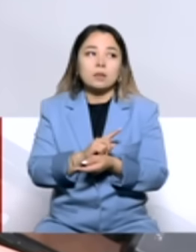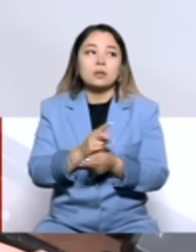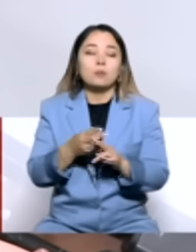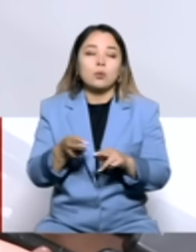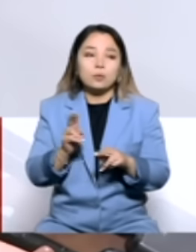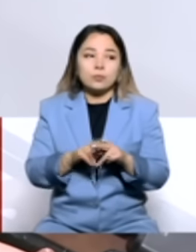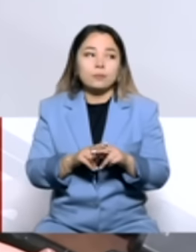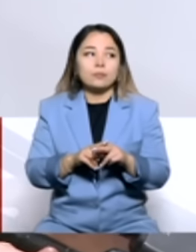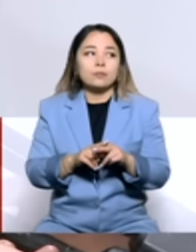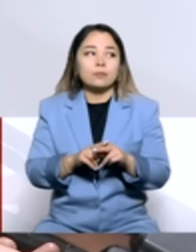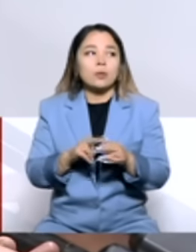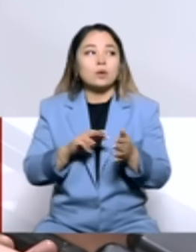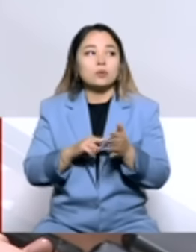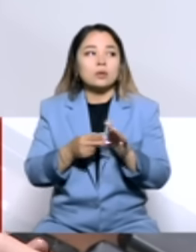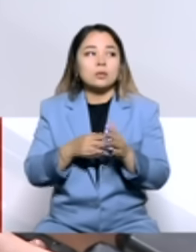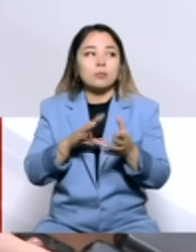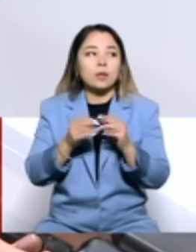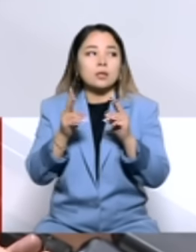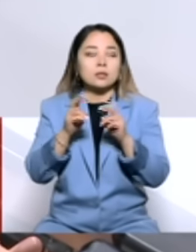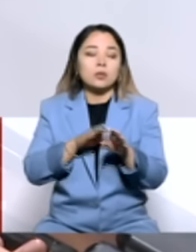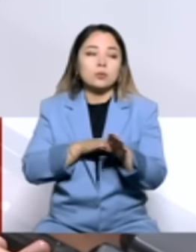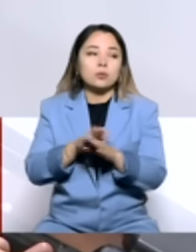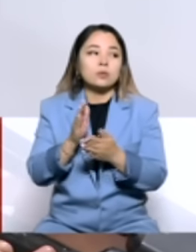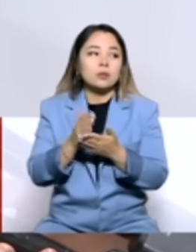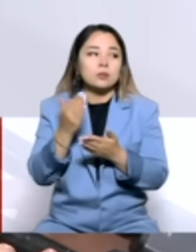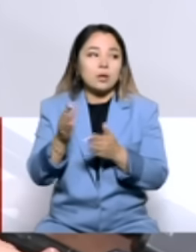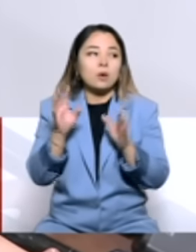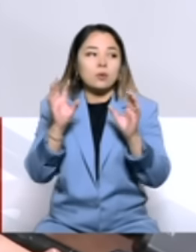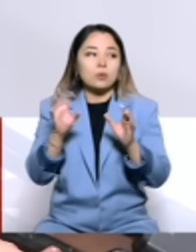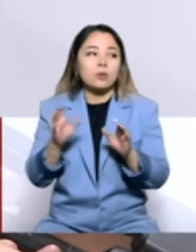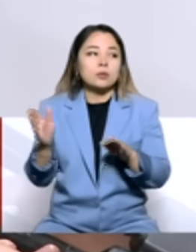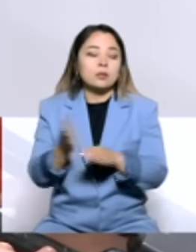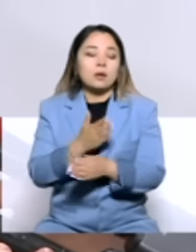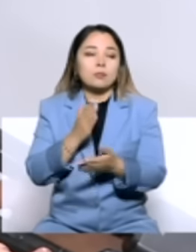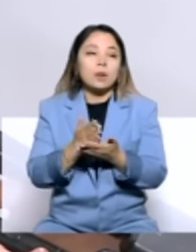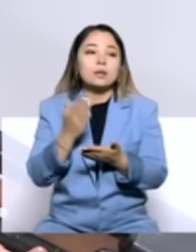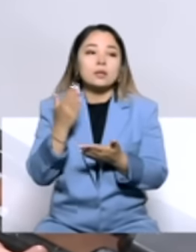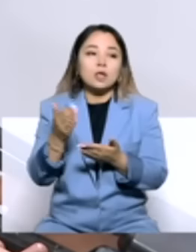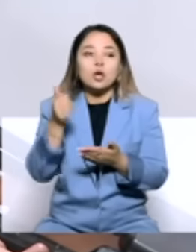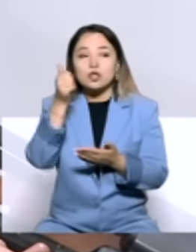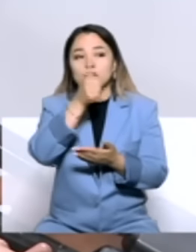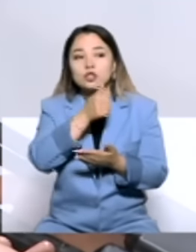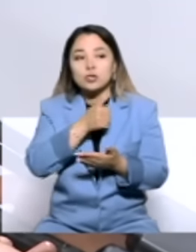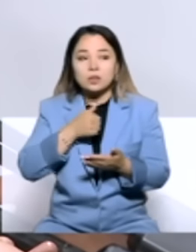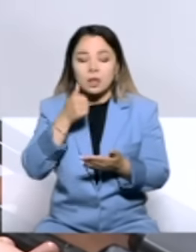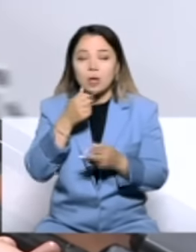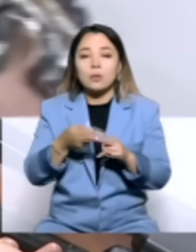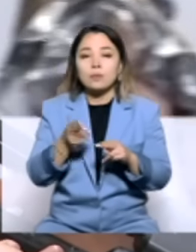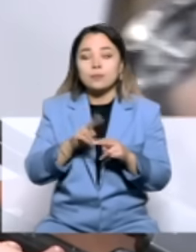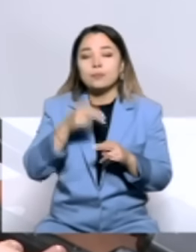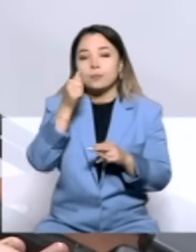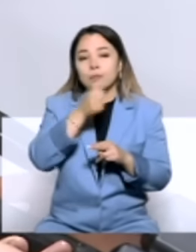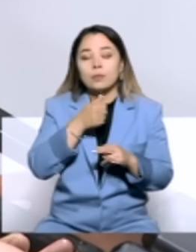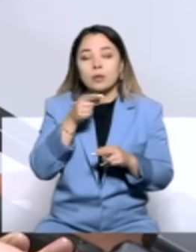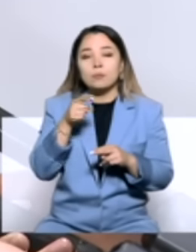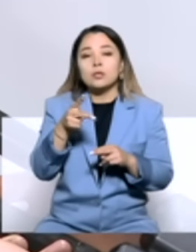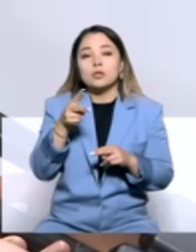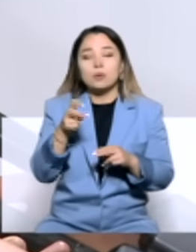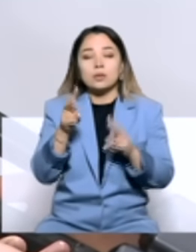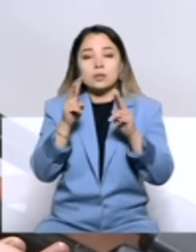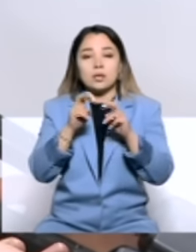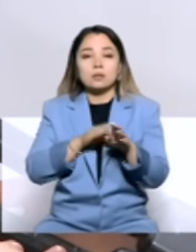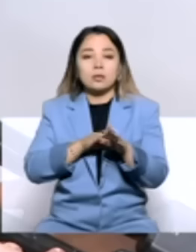осы жоспарлы тексеруді кодексін алып тастап жатырмыз. Жылына биыл мысалы 1200